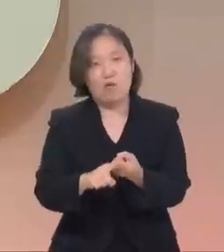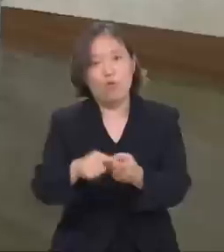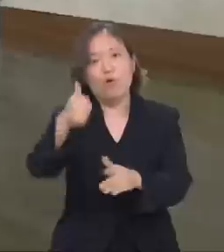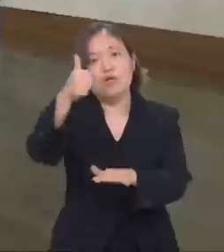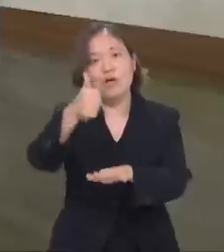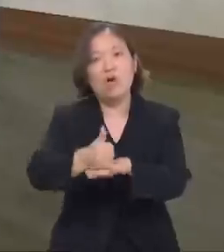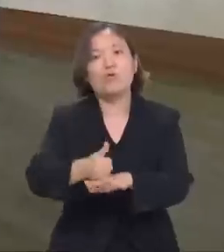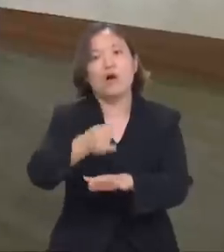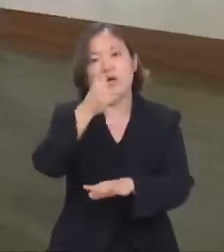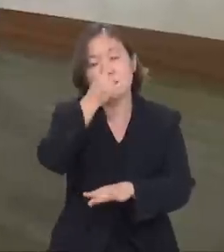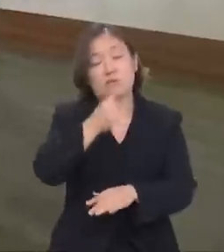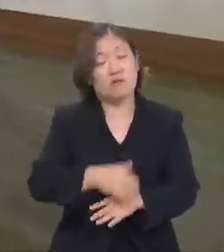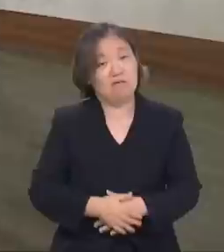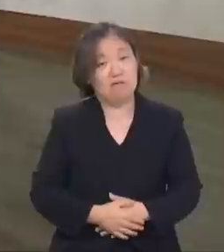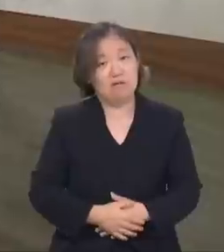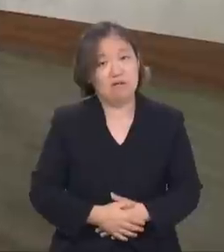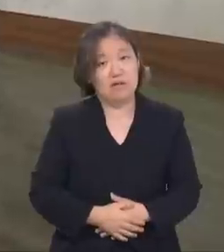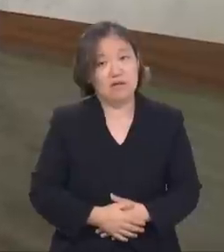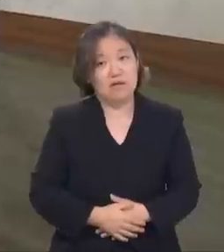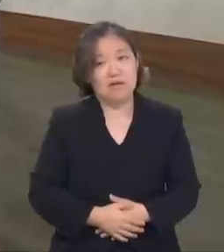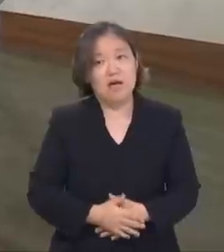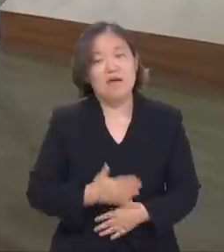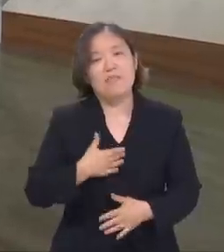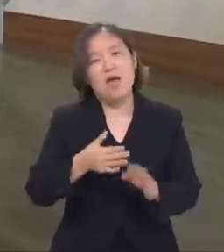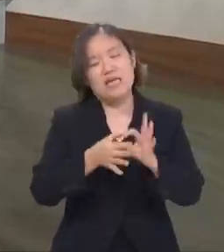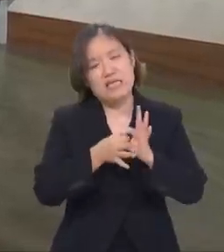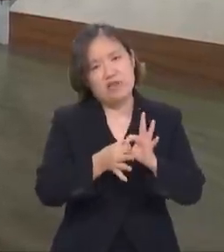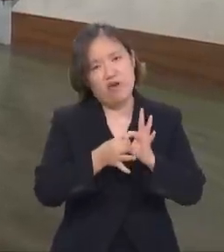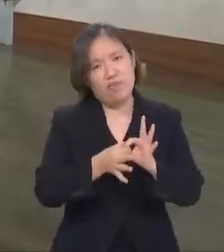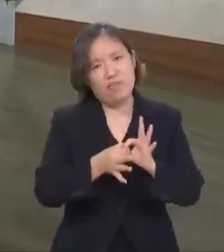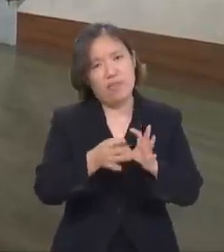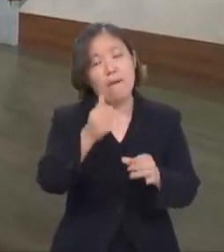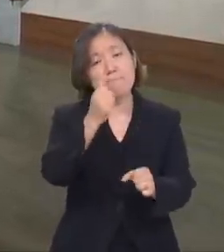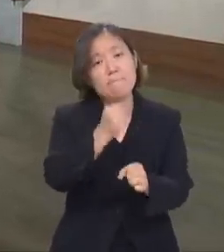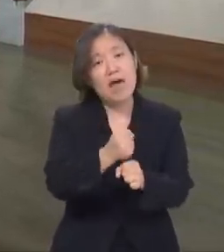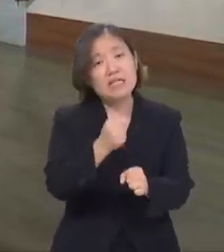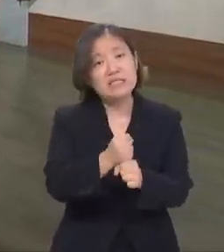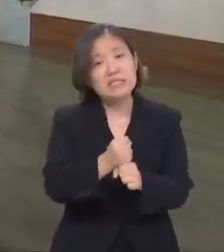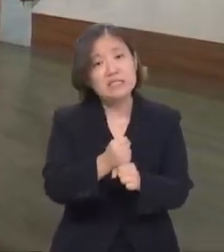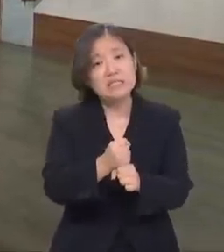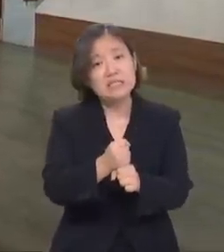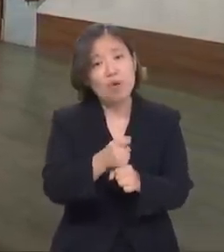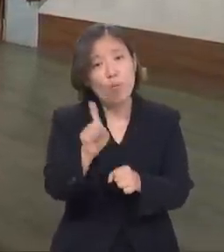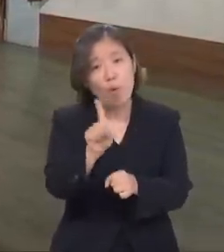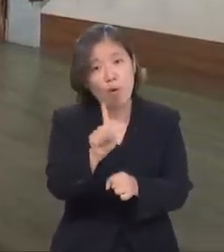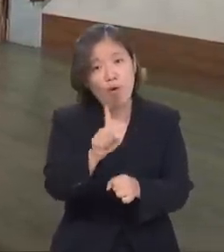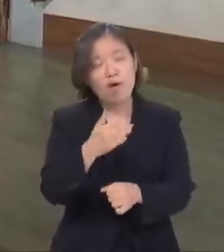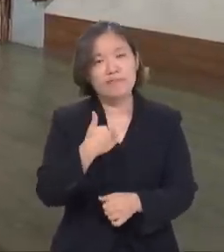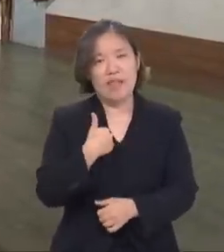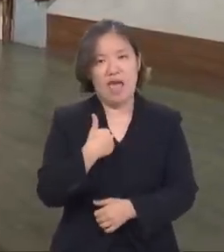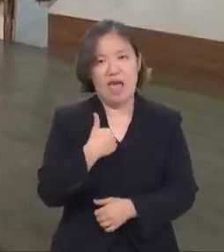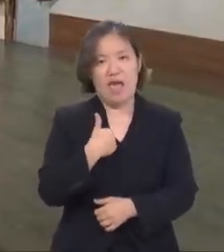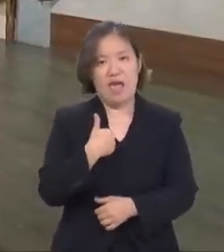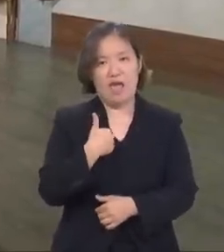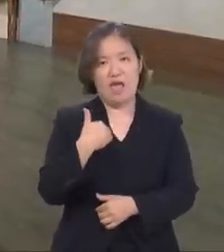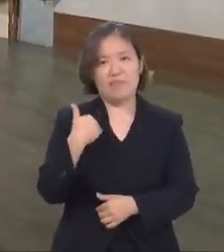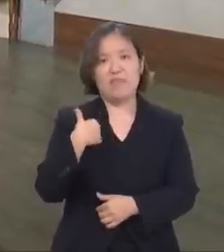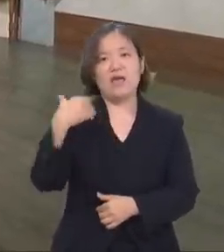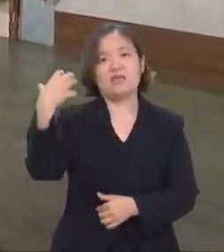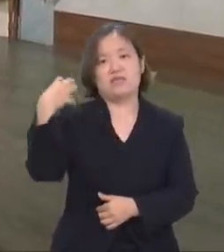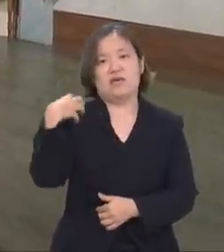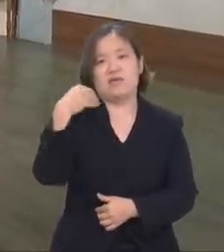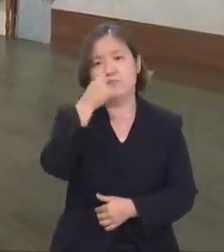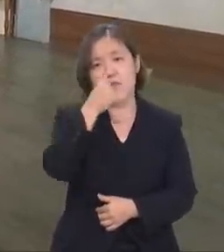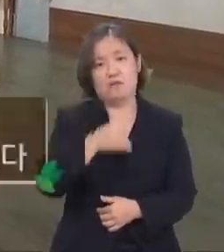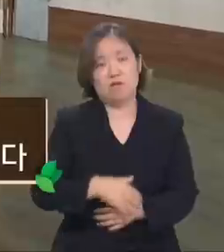그 인연을 짓는 존재 그 인연을 만드는 존재가 바로 각자 각자 우리 자신이라는 거죠